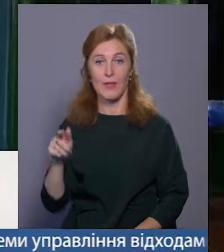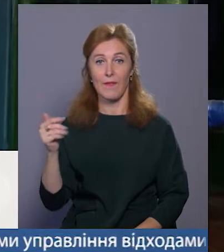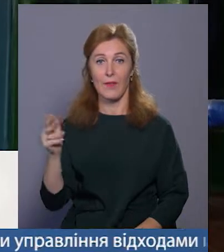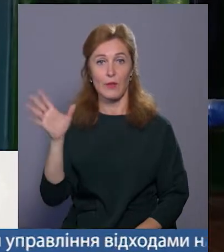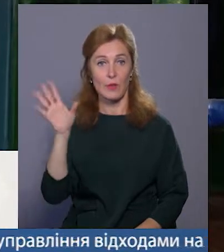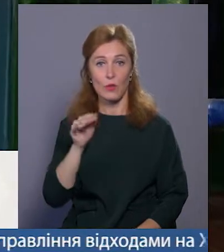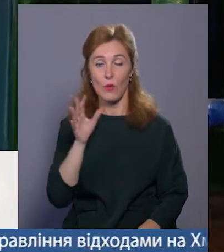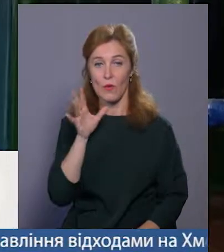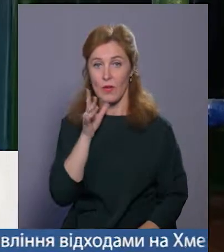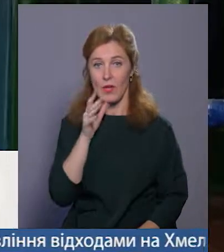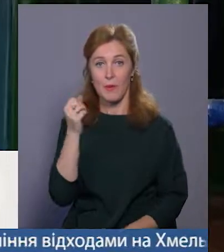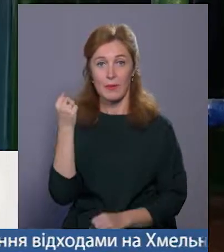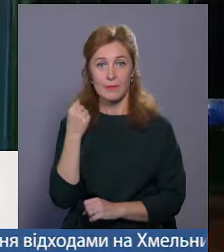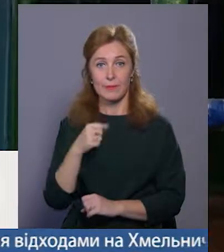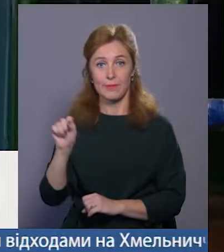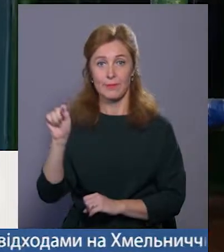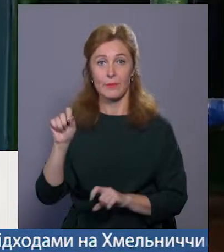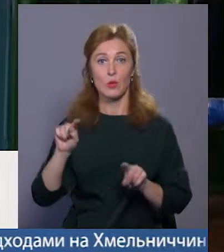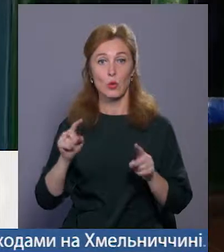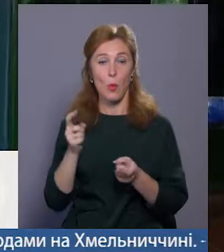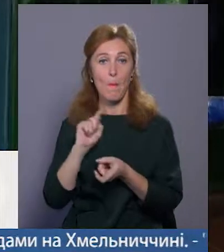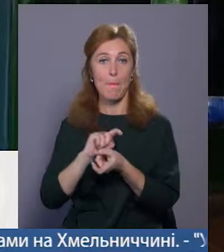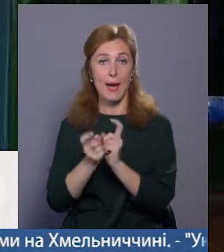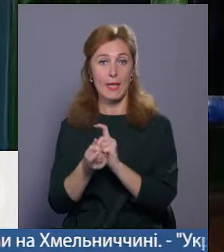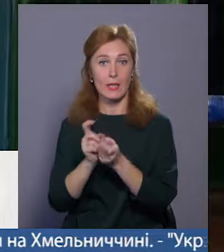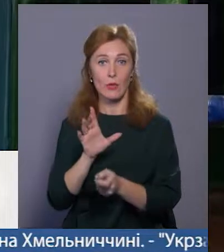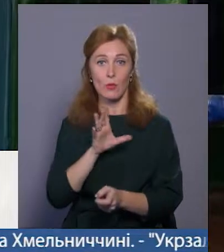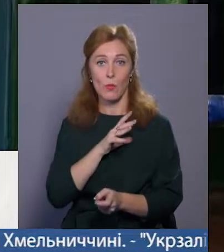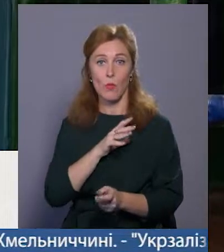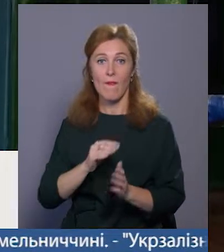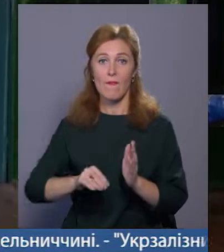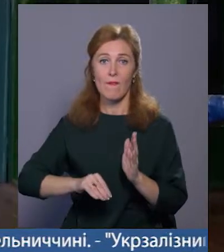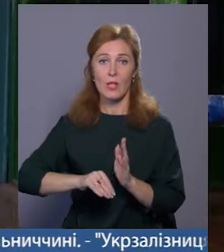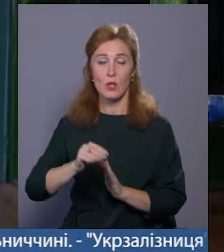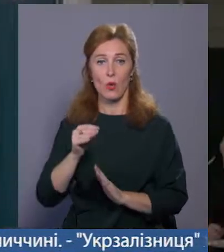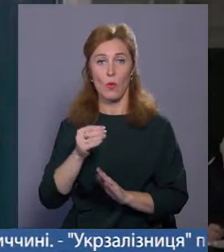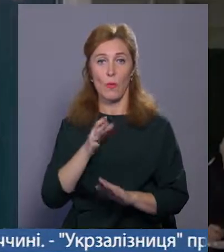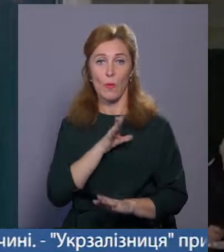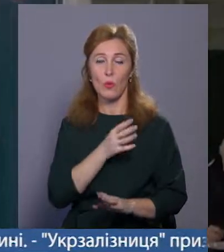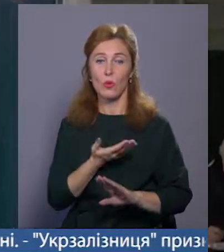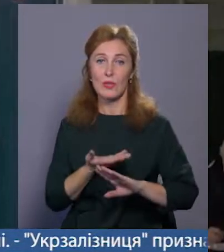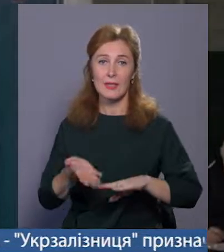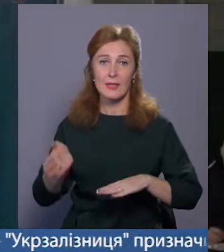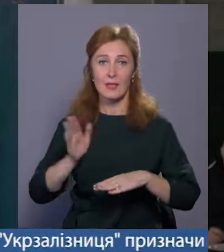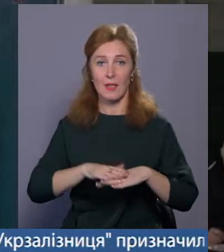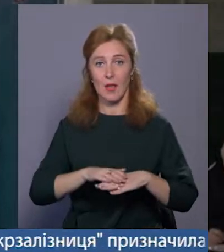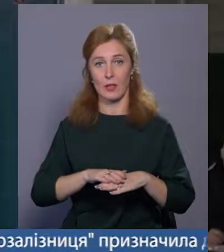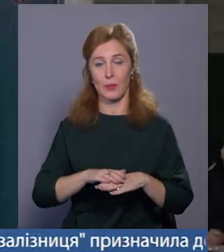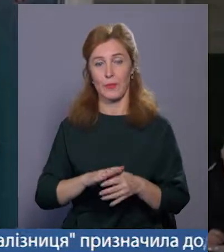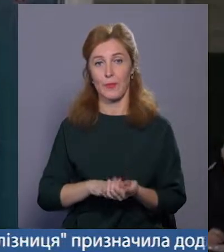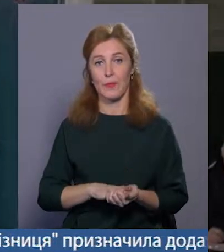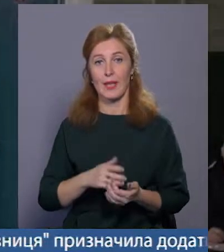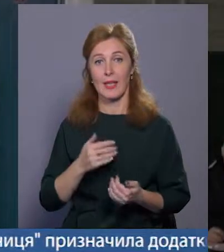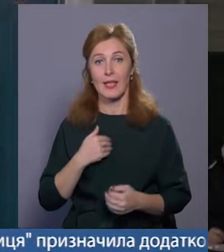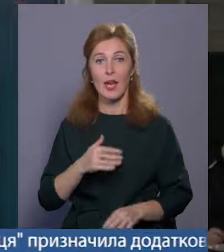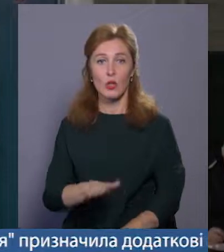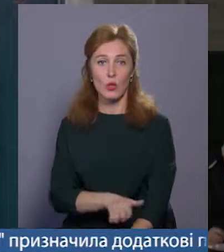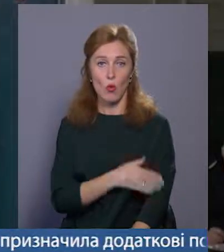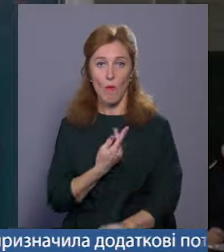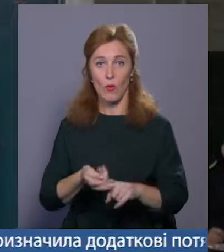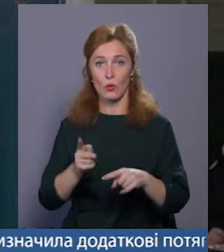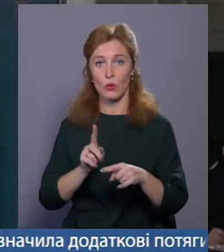тому поєдинок був в такому високому темпі, це було набагато складніше. Приємні відчуття, довго до цього йшов,